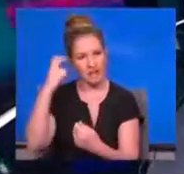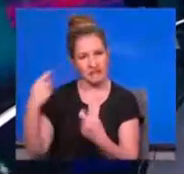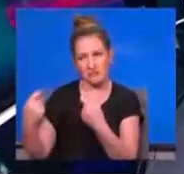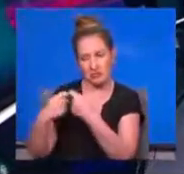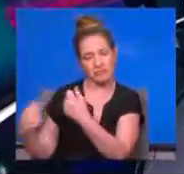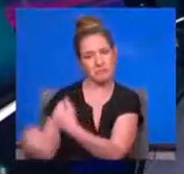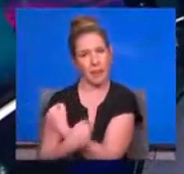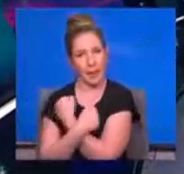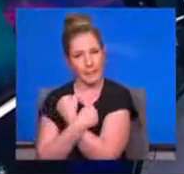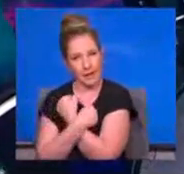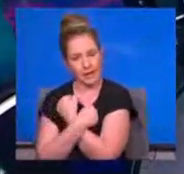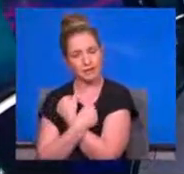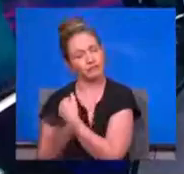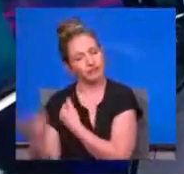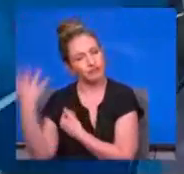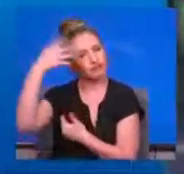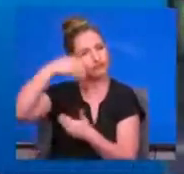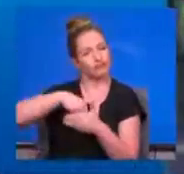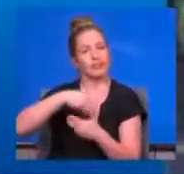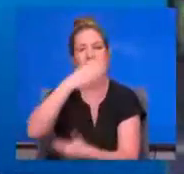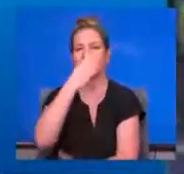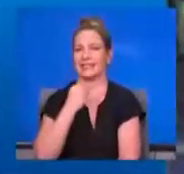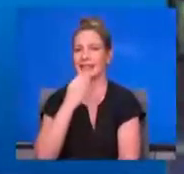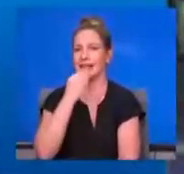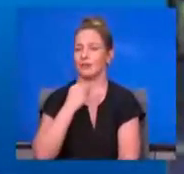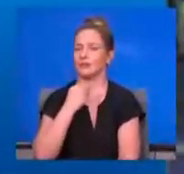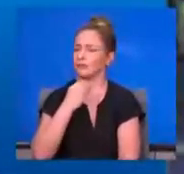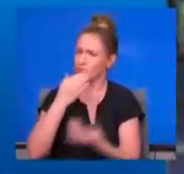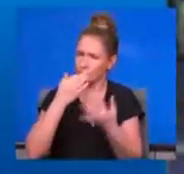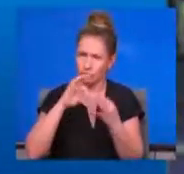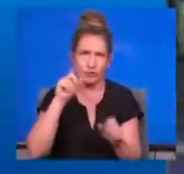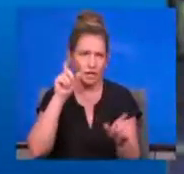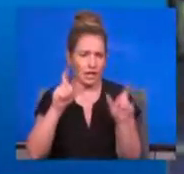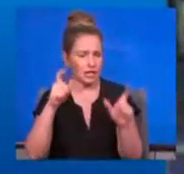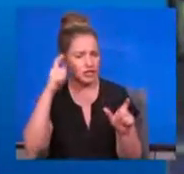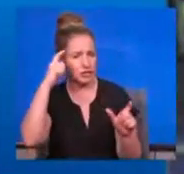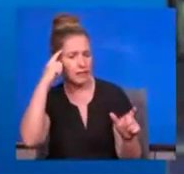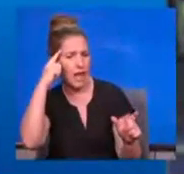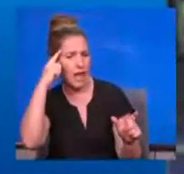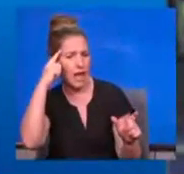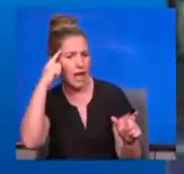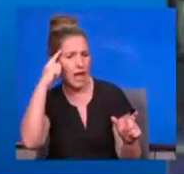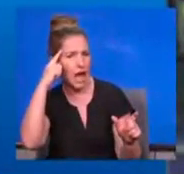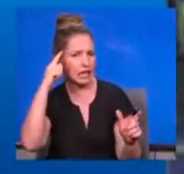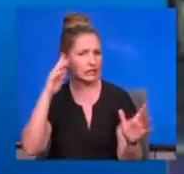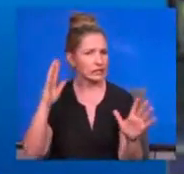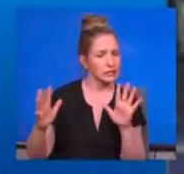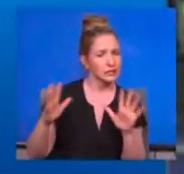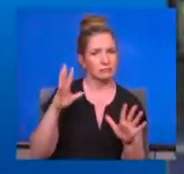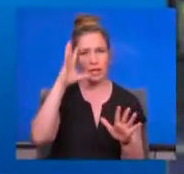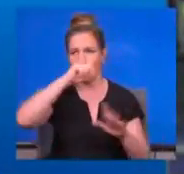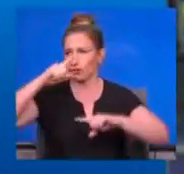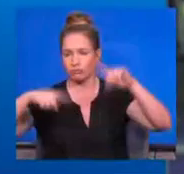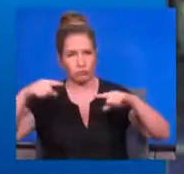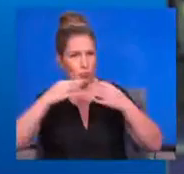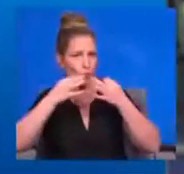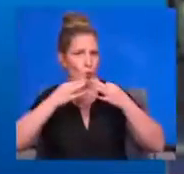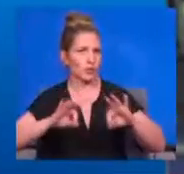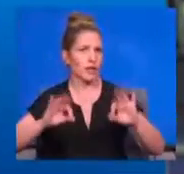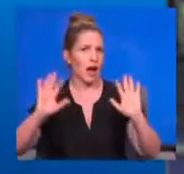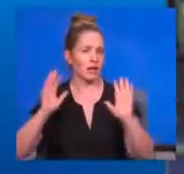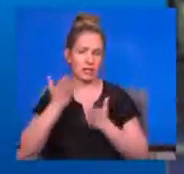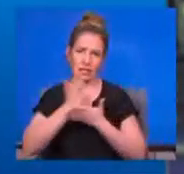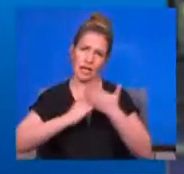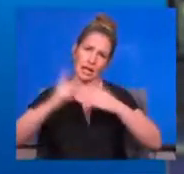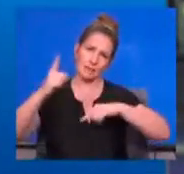ולכלול אותו בתוך הישראליות. מותר לאנשים להיות חלוקים. נכון. להיות בעמדות שונות, זה חלק מהמגוון, אבל מי